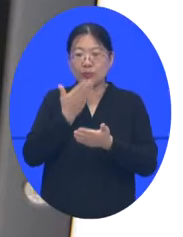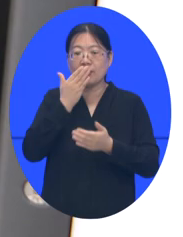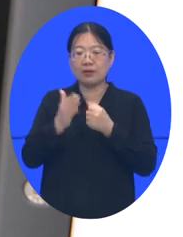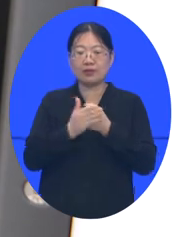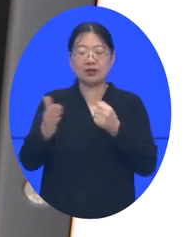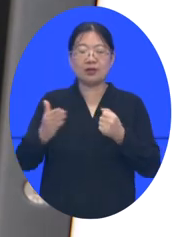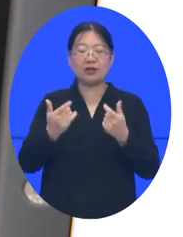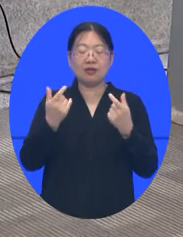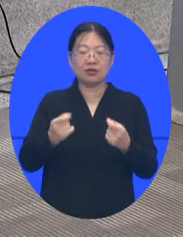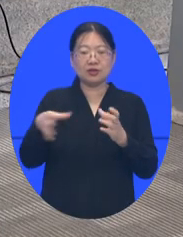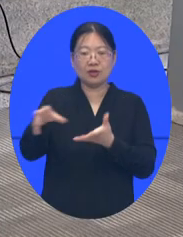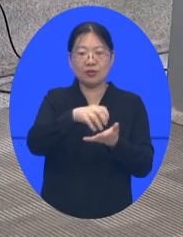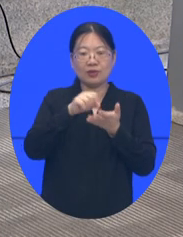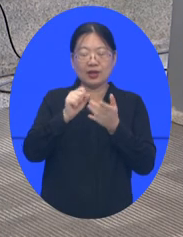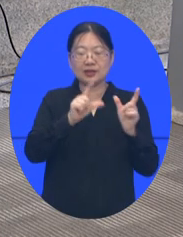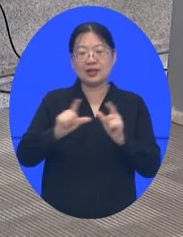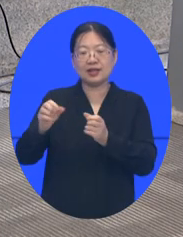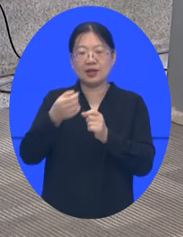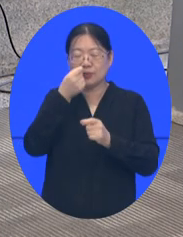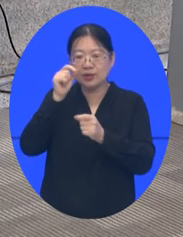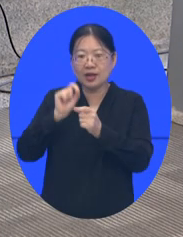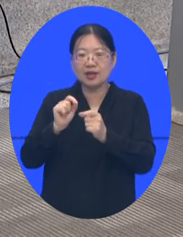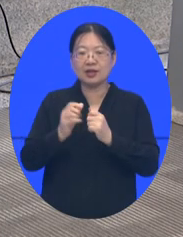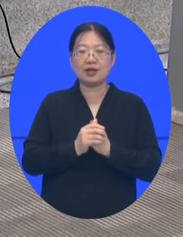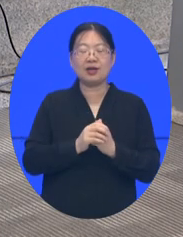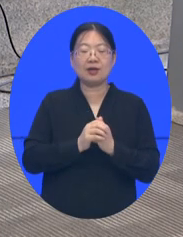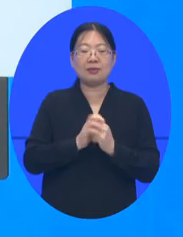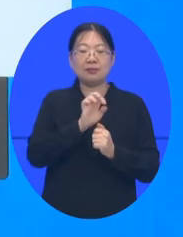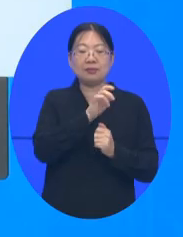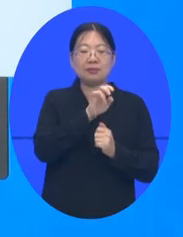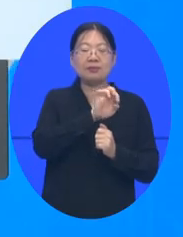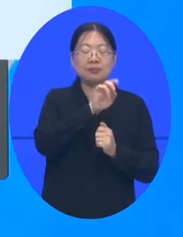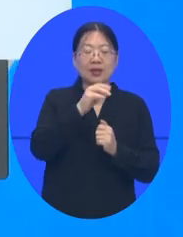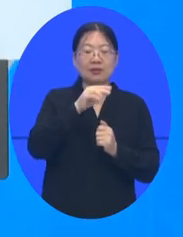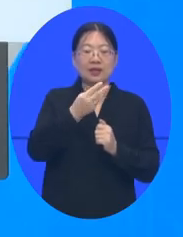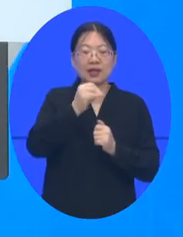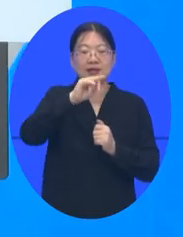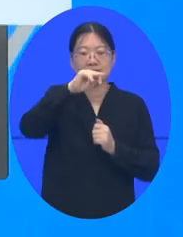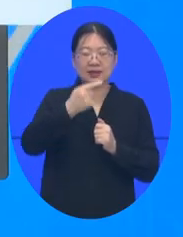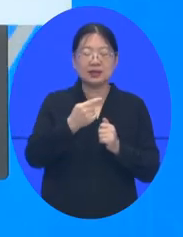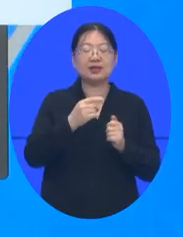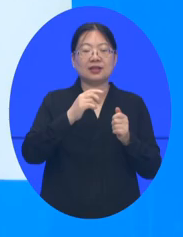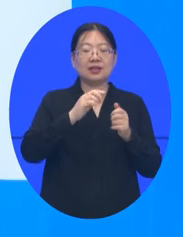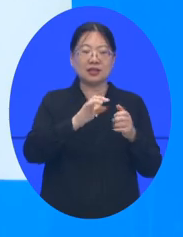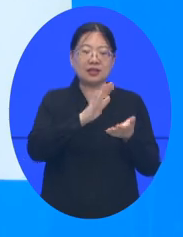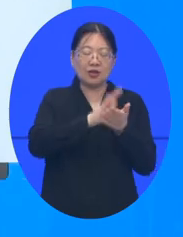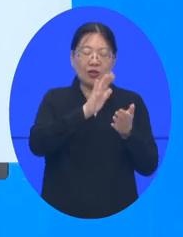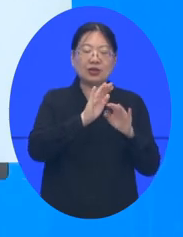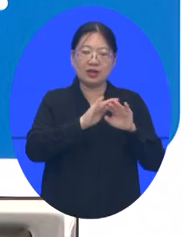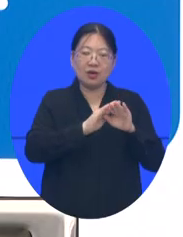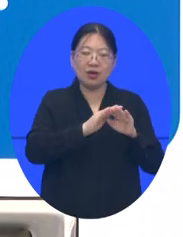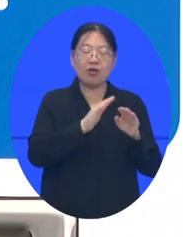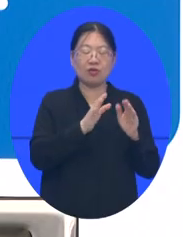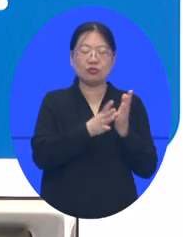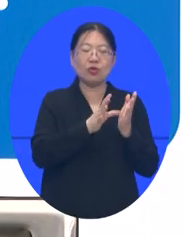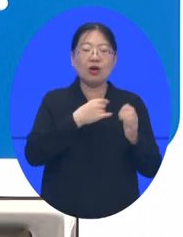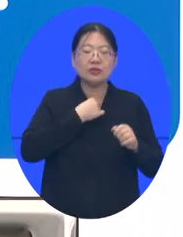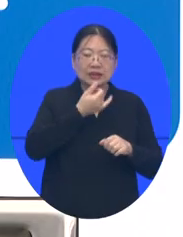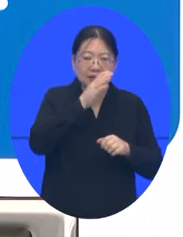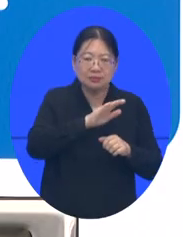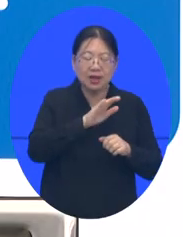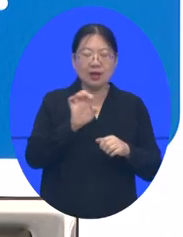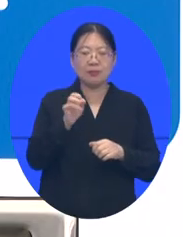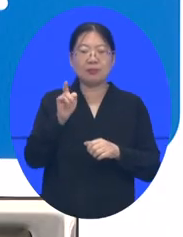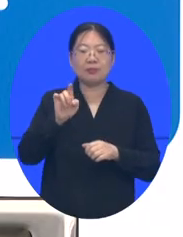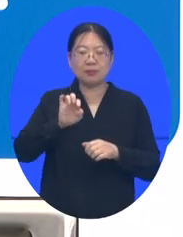때문. 이렇게 수거된 생활 쓰레기를 폐플라스틱 열 분해의 원료로 사용하려 했지만 폐기물은 재활용할 수 없다는 현행